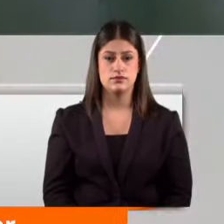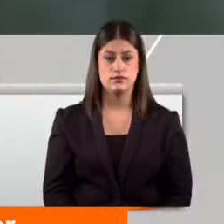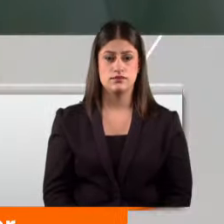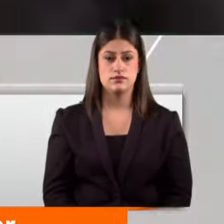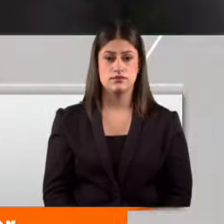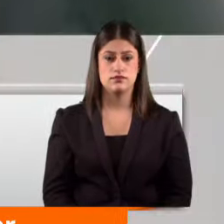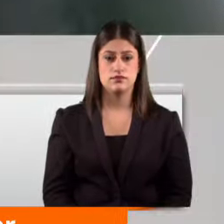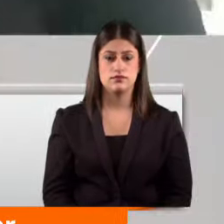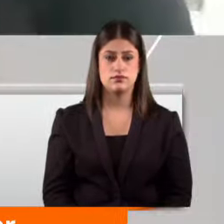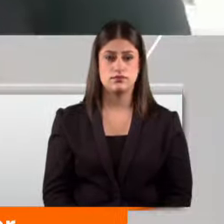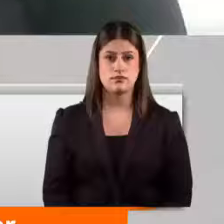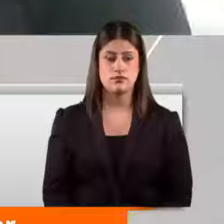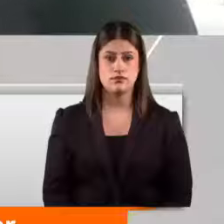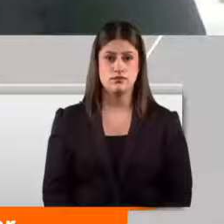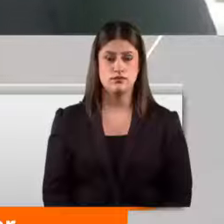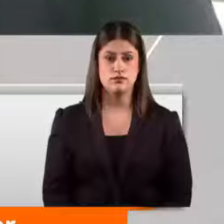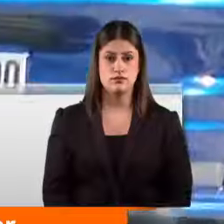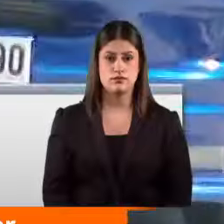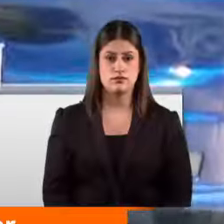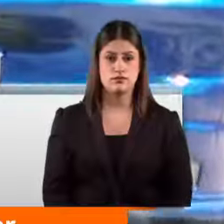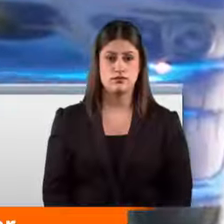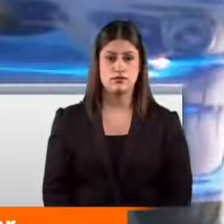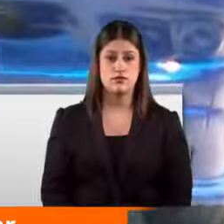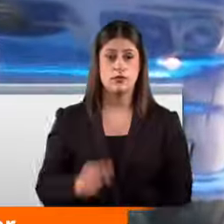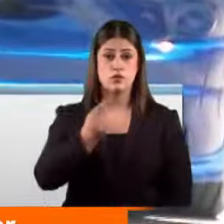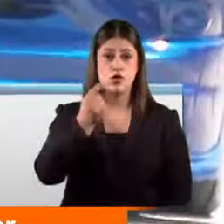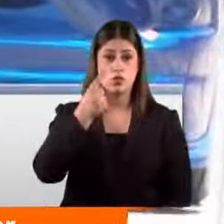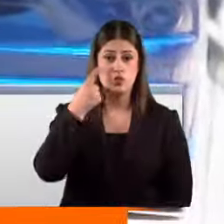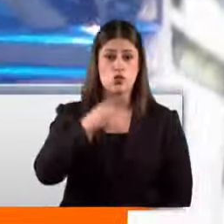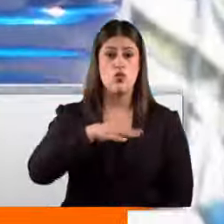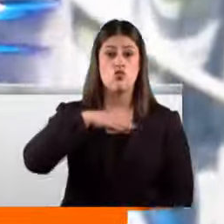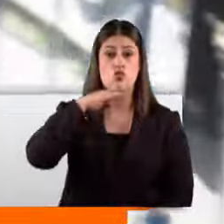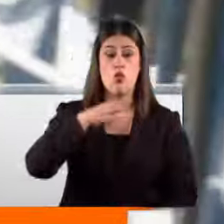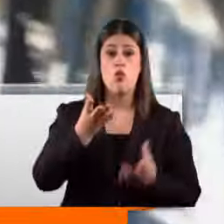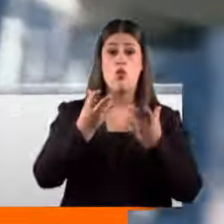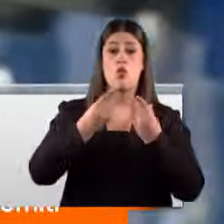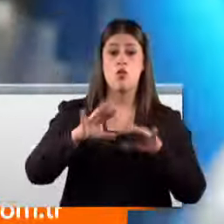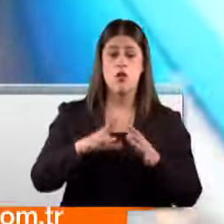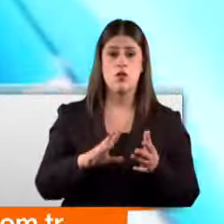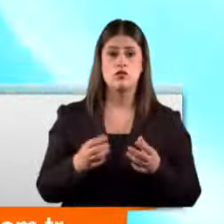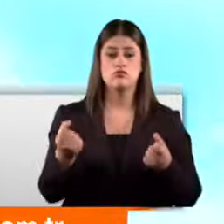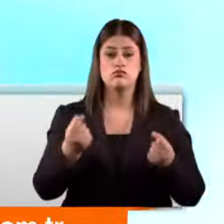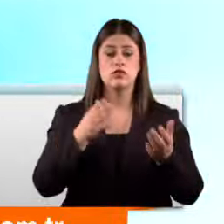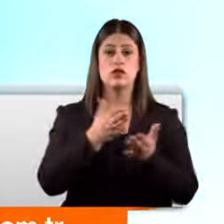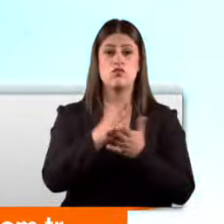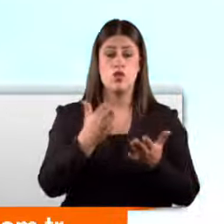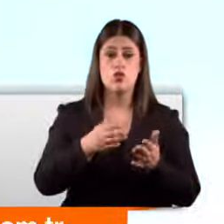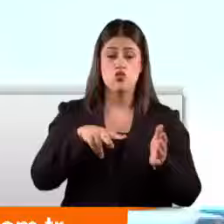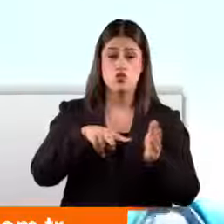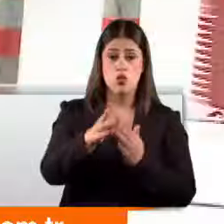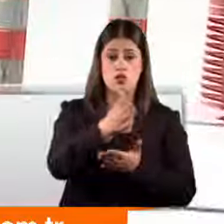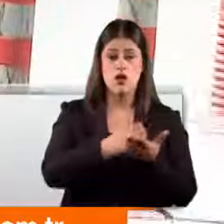Çok sık yaşadığımız bir konu ve biz bu konuda çok rahatsızız. Dolmuşlar dolmadan kalkmıyor. Hatta yolun yarısında bile tam